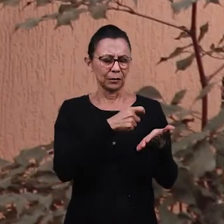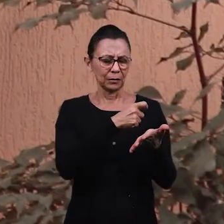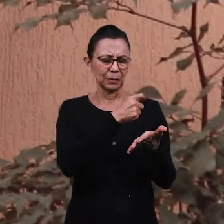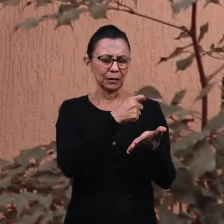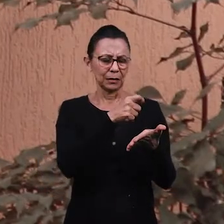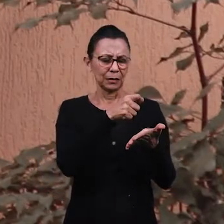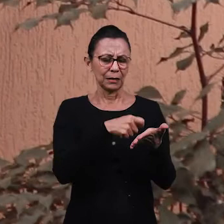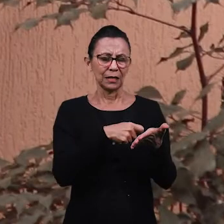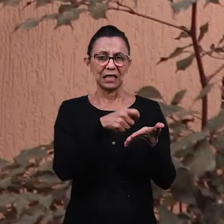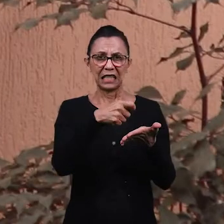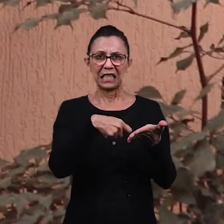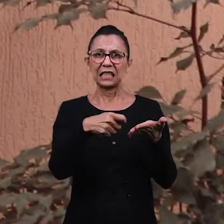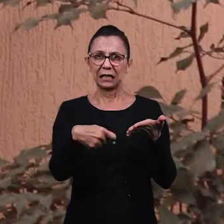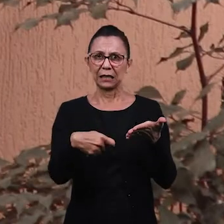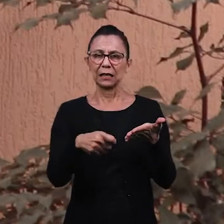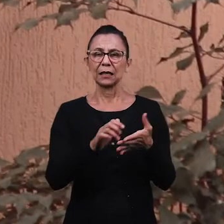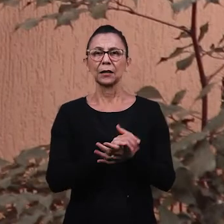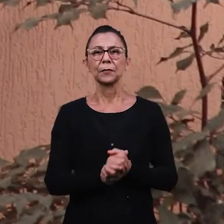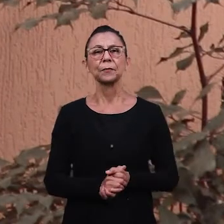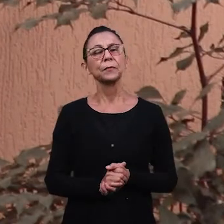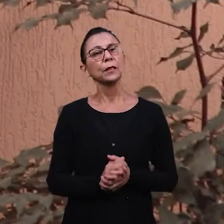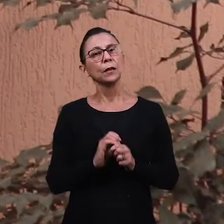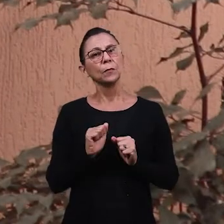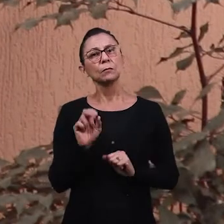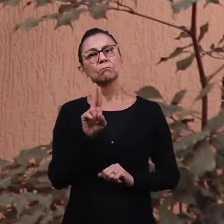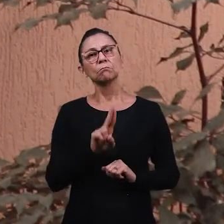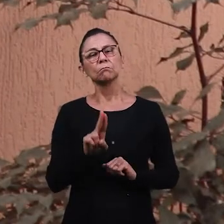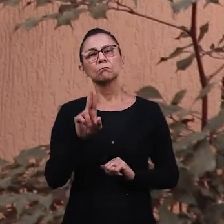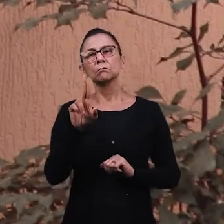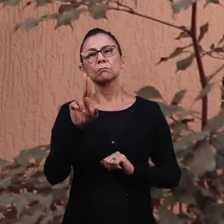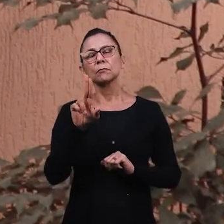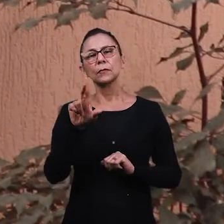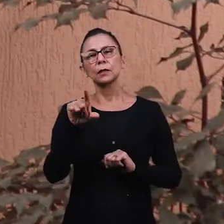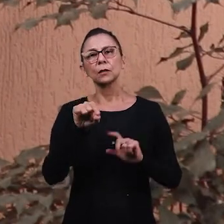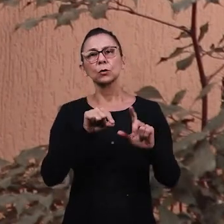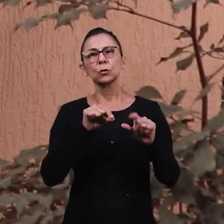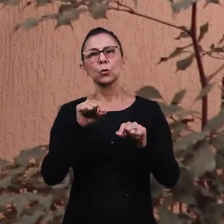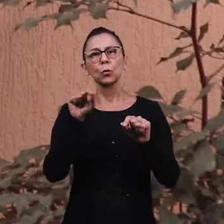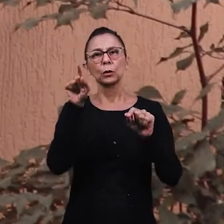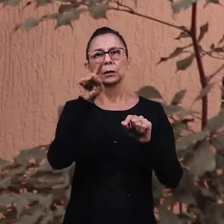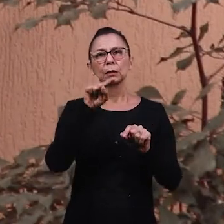Et donc, nous pouvons utiliser